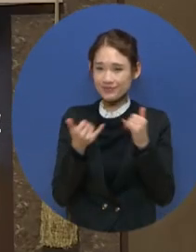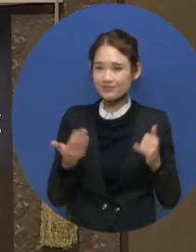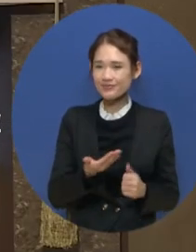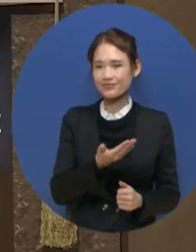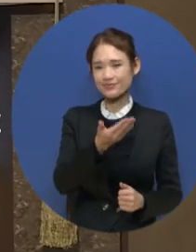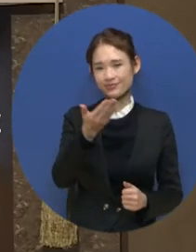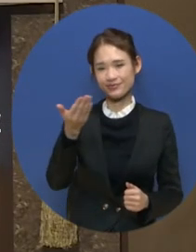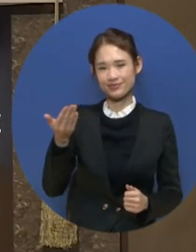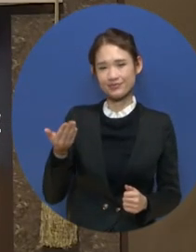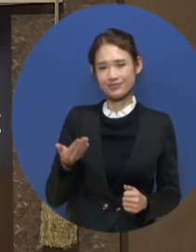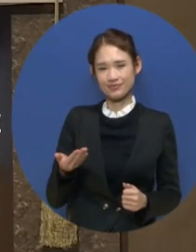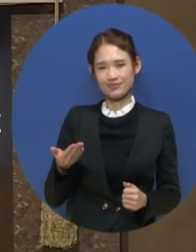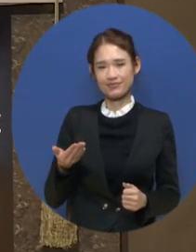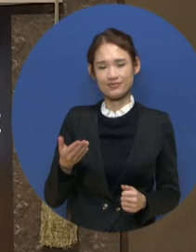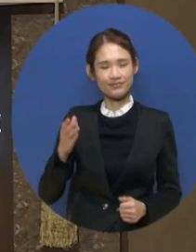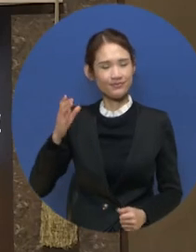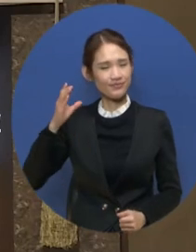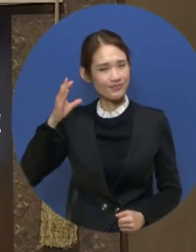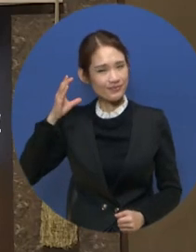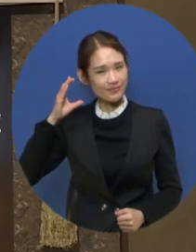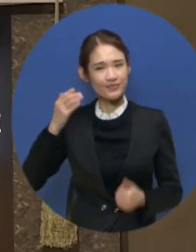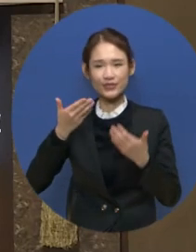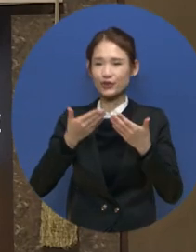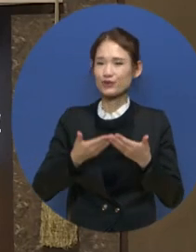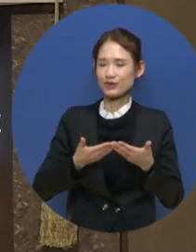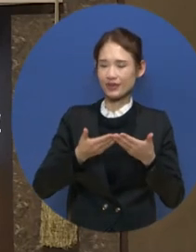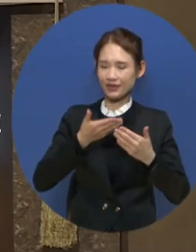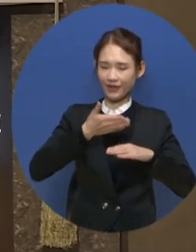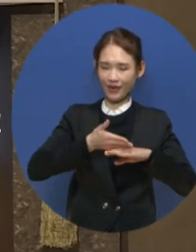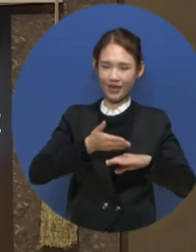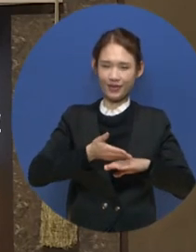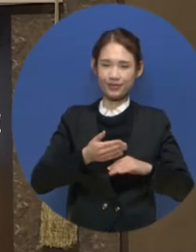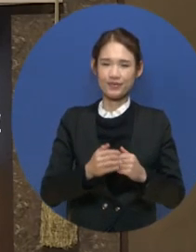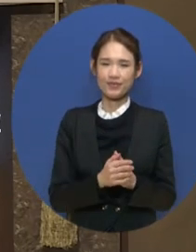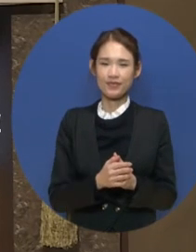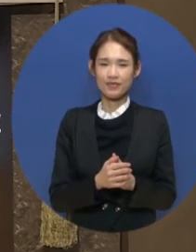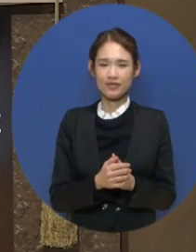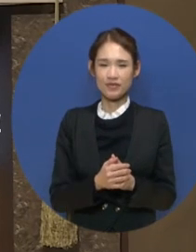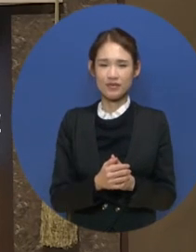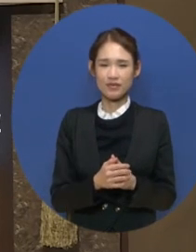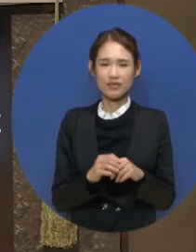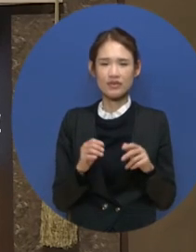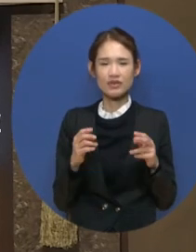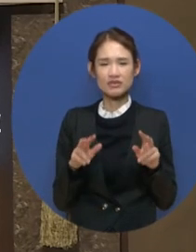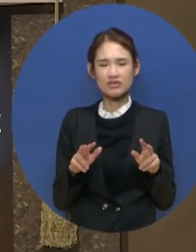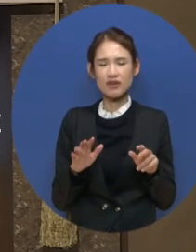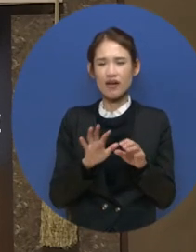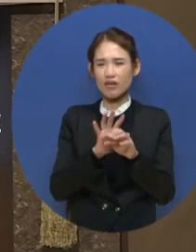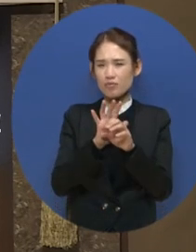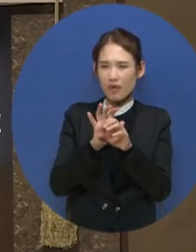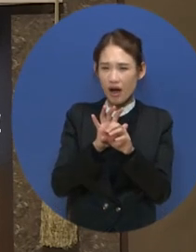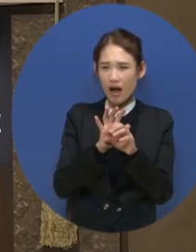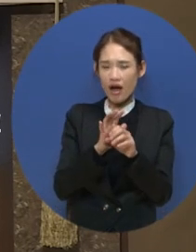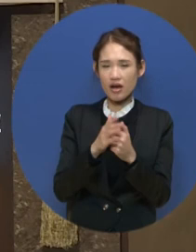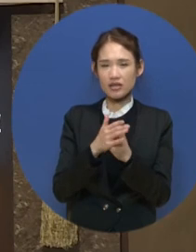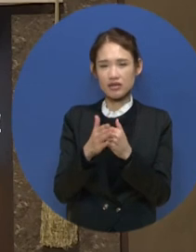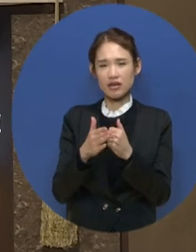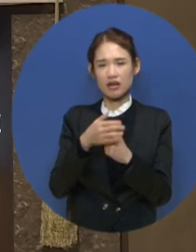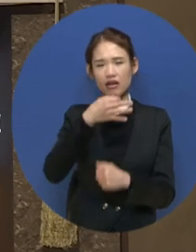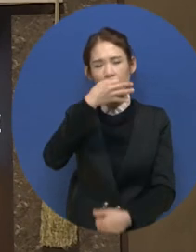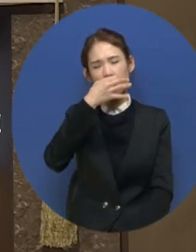여러분 또 이렇게 경청해 주셔서 너무 감사드리고요 또 어쩌면 지금 코로나 일부로 너무나 힘든